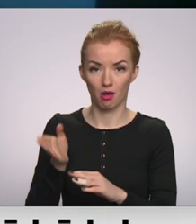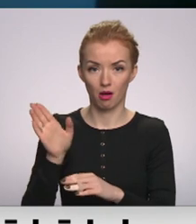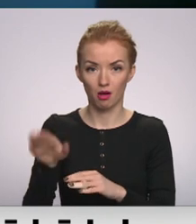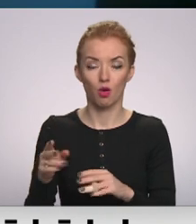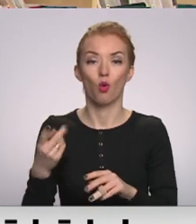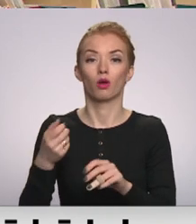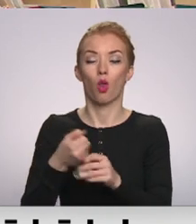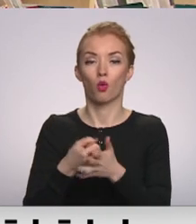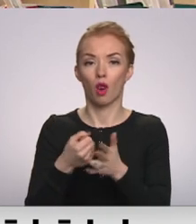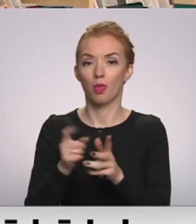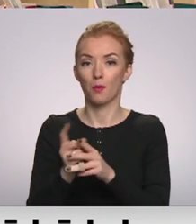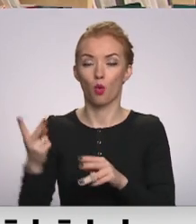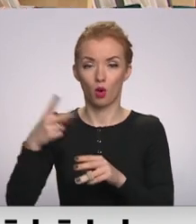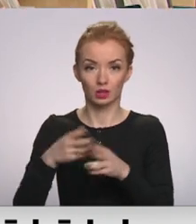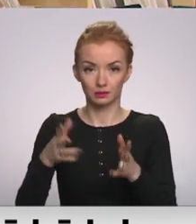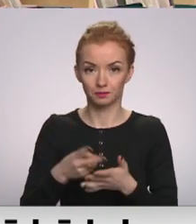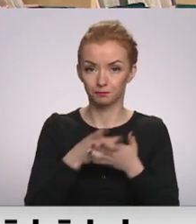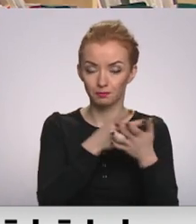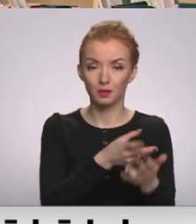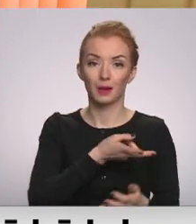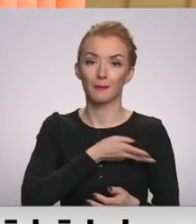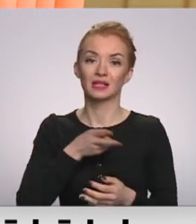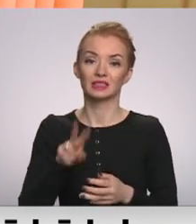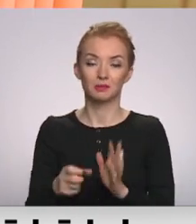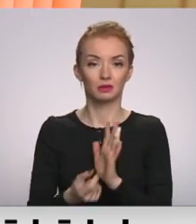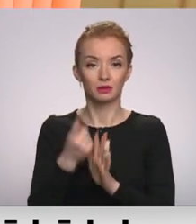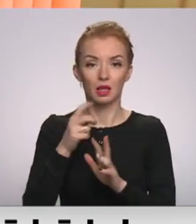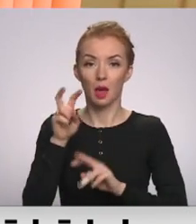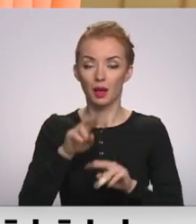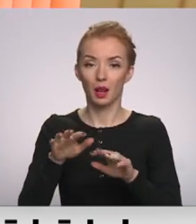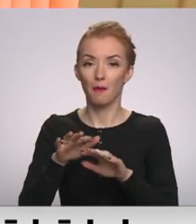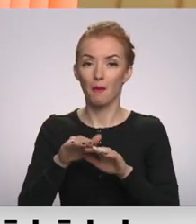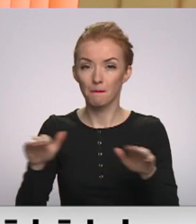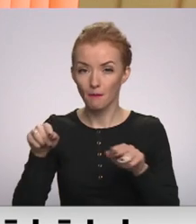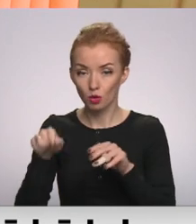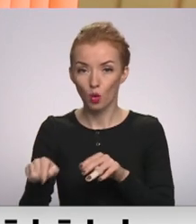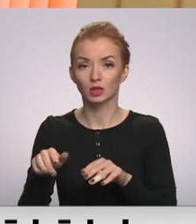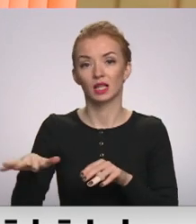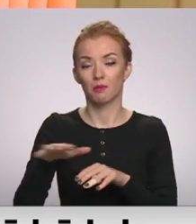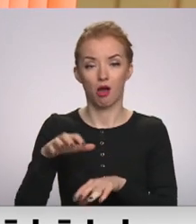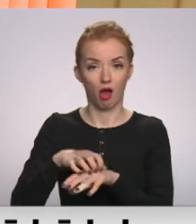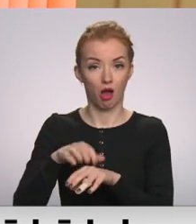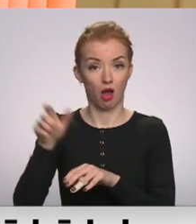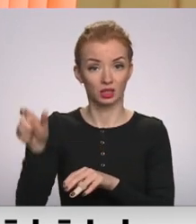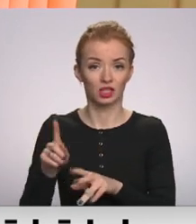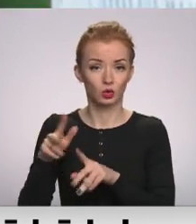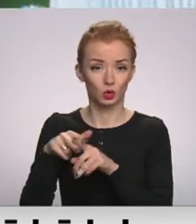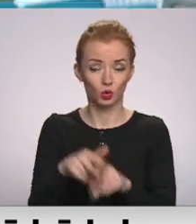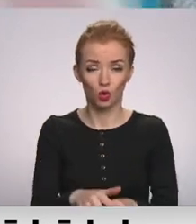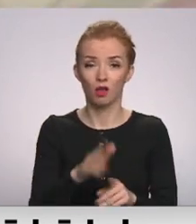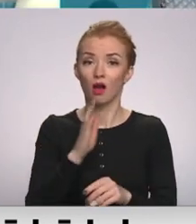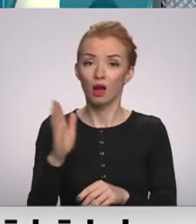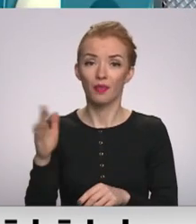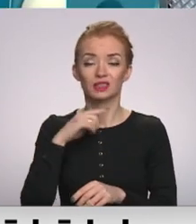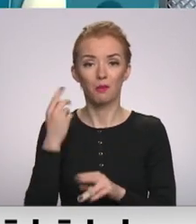ienācis otrais. Mirstības cēlonis jāmeklē pamatos. Ģimenes ārsti ir pārslogoti, teju katra ģimenes ārstu praksa vēlētos